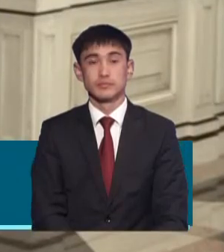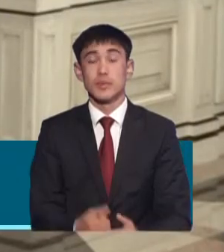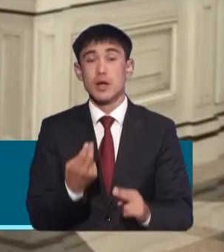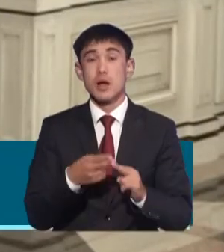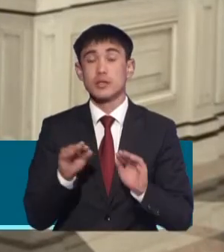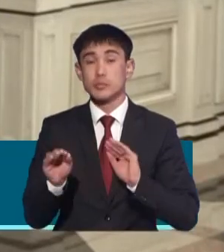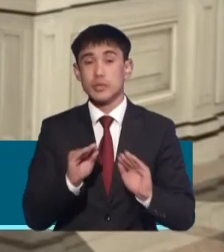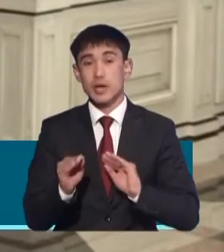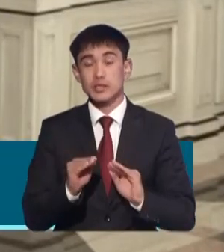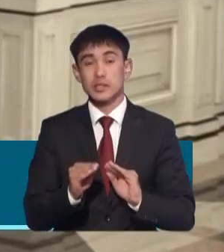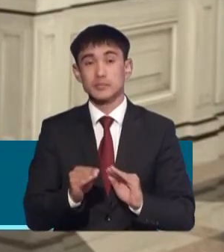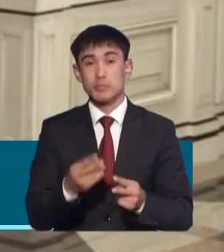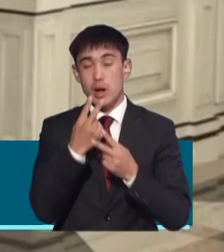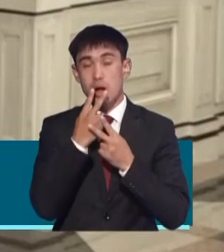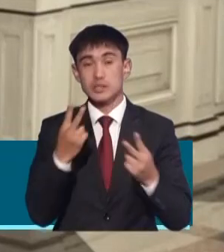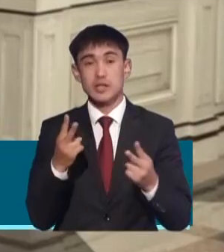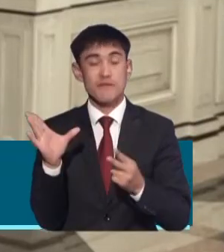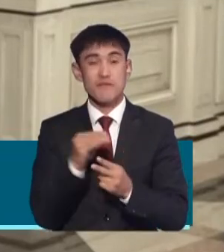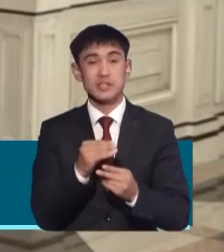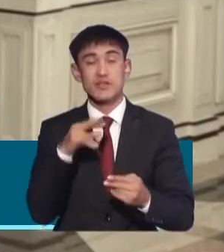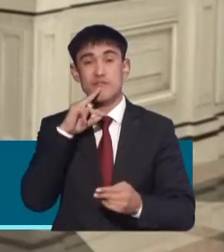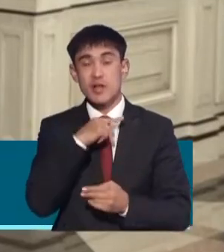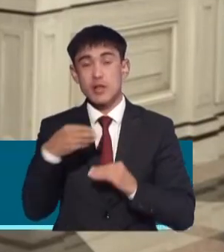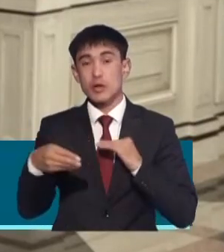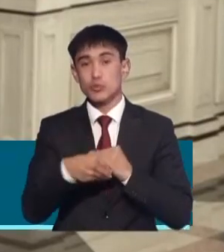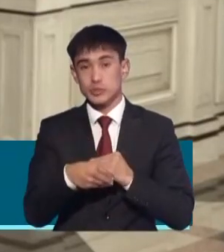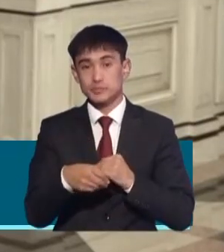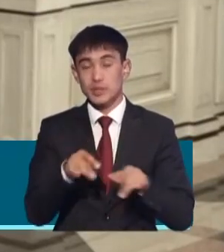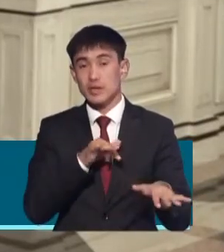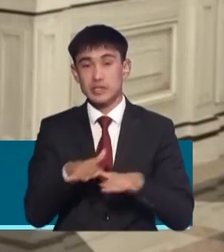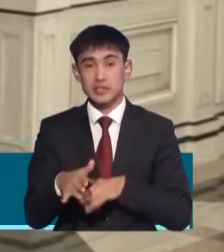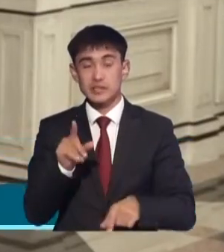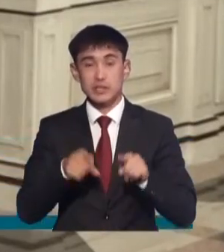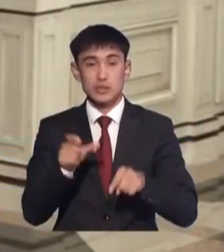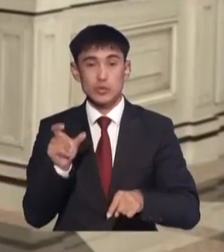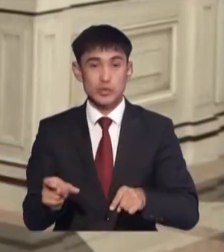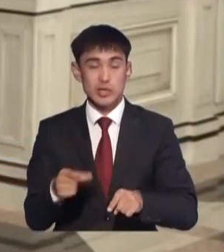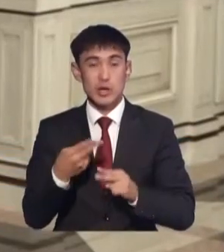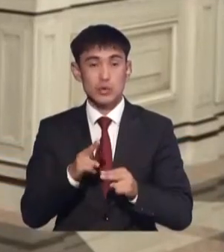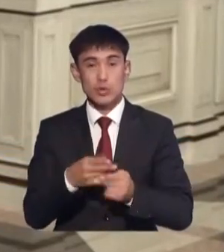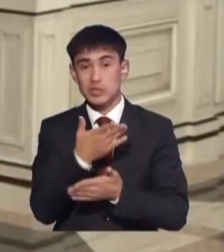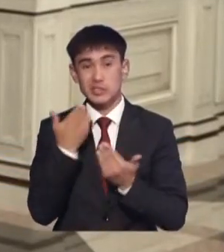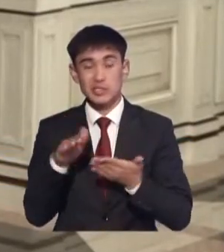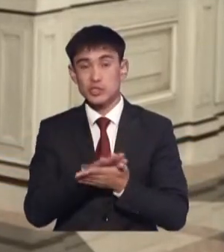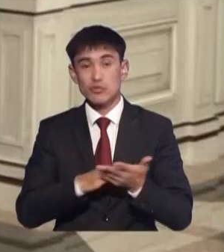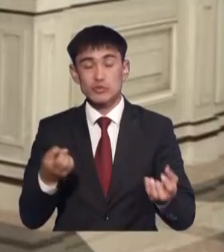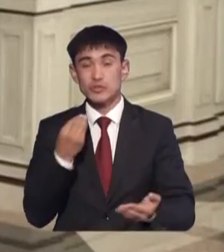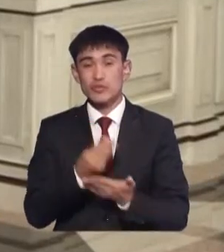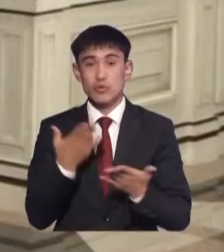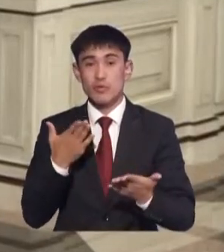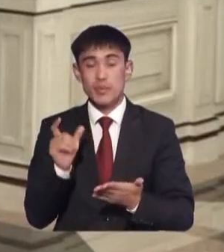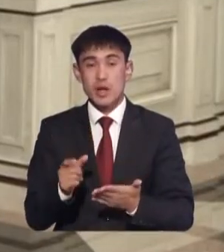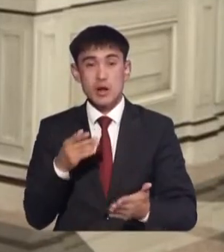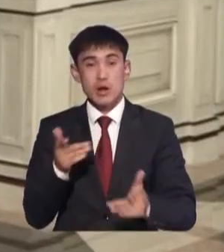Этот спектакль красноречиво показал весь вред от коррупции, от действий некоторых людей, для которых нет ничего святого,